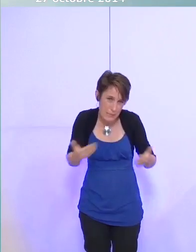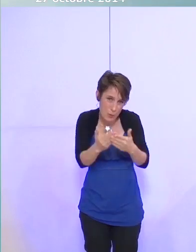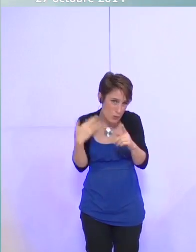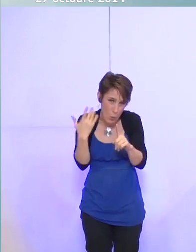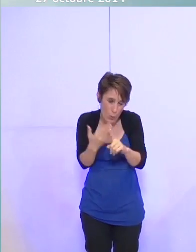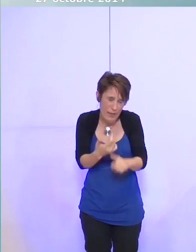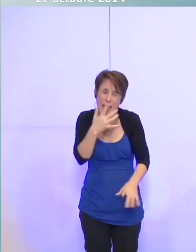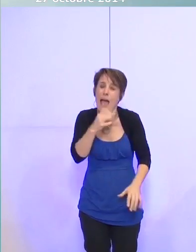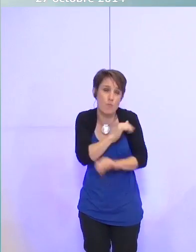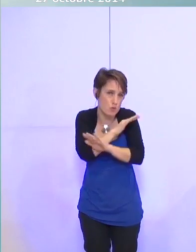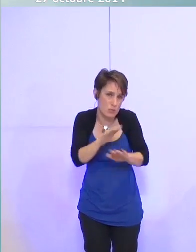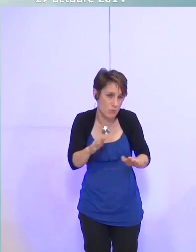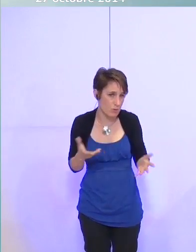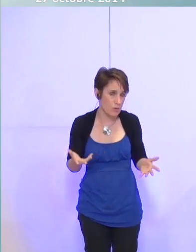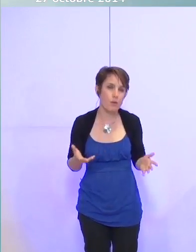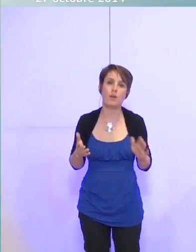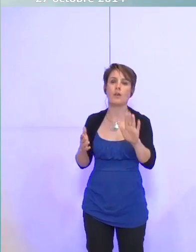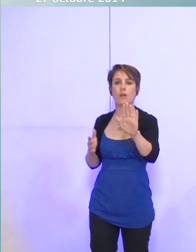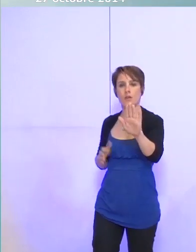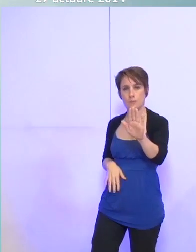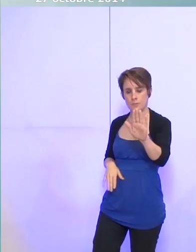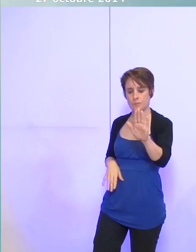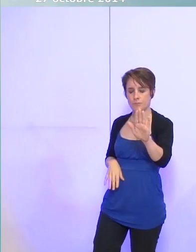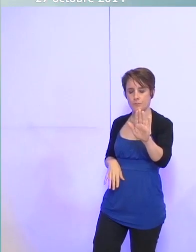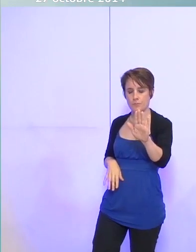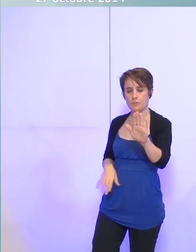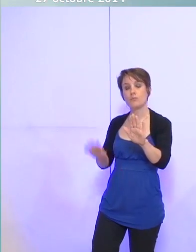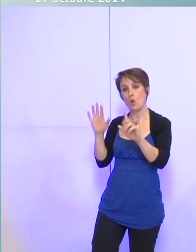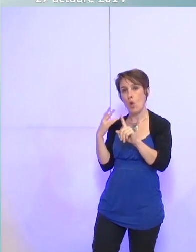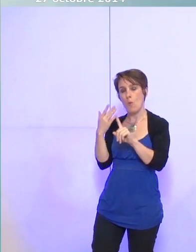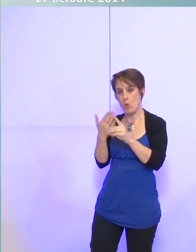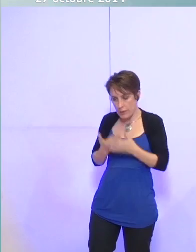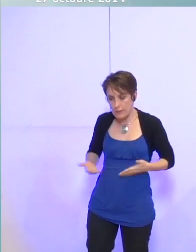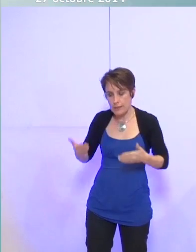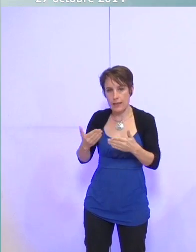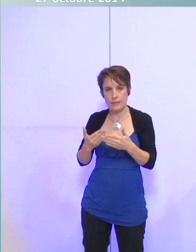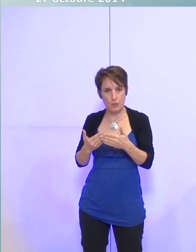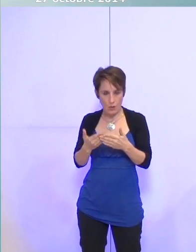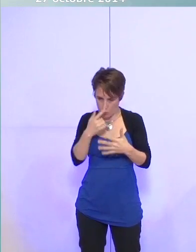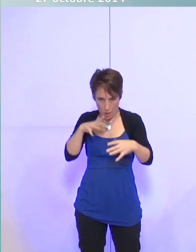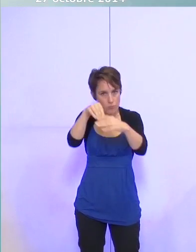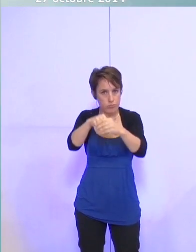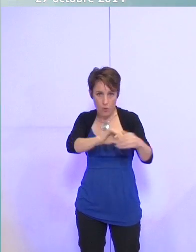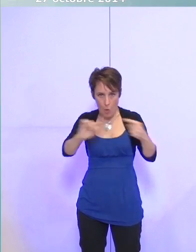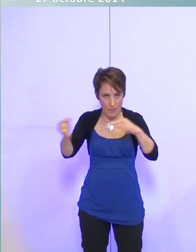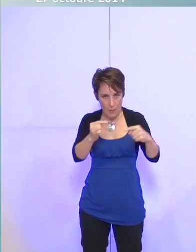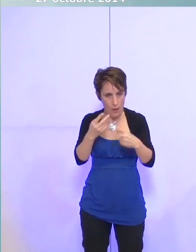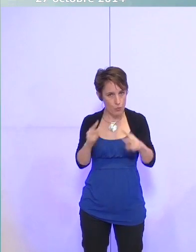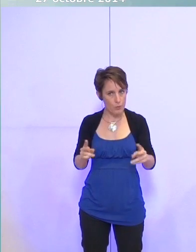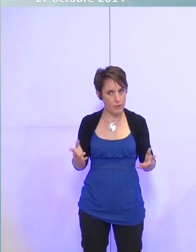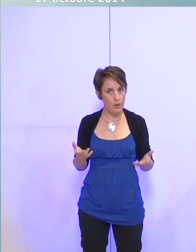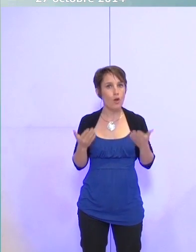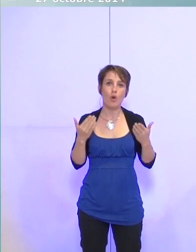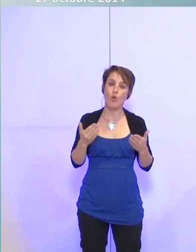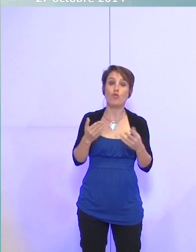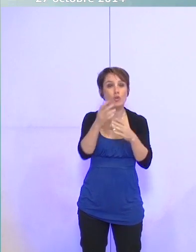dire. Le contexte est un débat, est un contexte de débat public. Et je crois qu'aujourd'hui, nous avons différentes situations